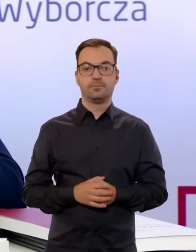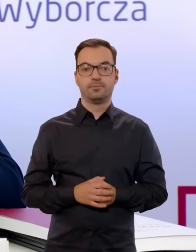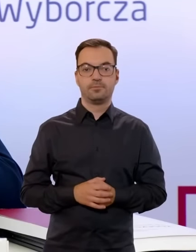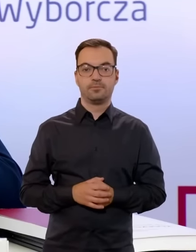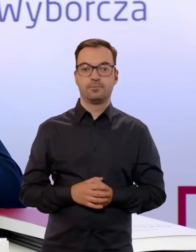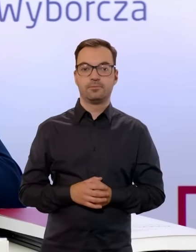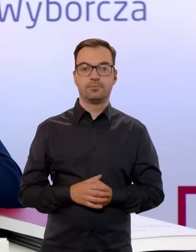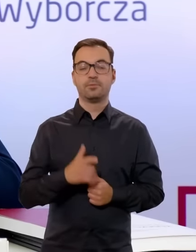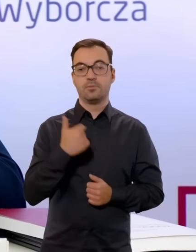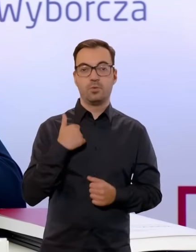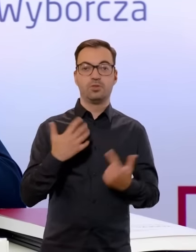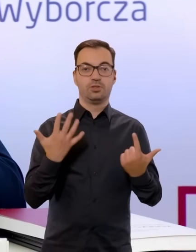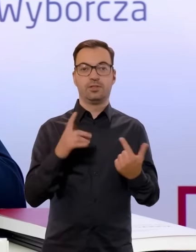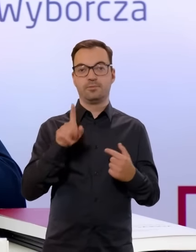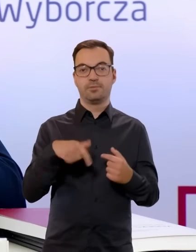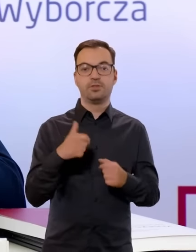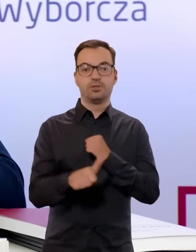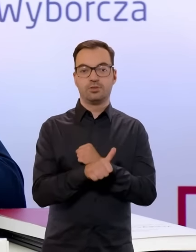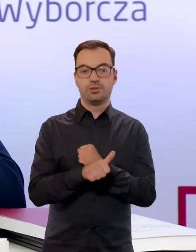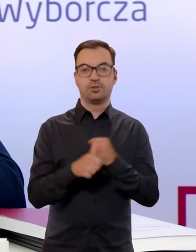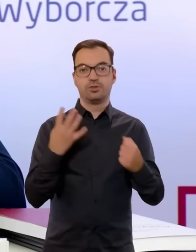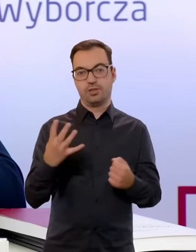zachodniopomorskie, a mianowicie